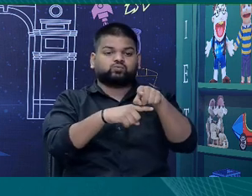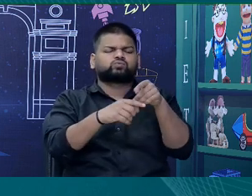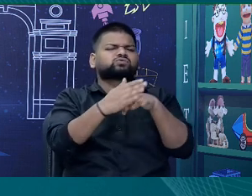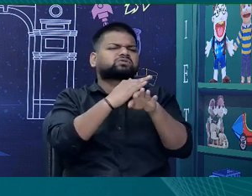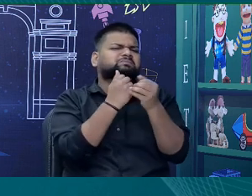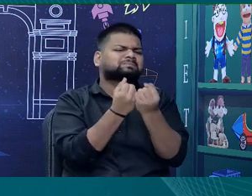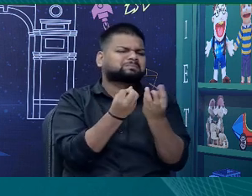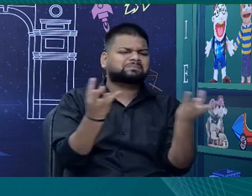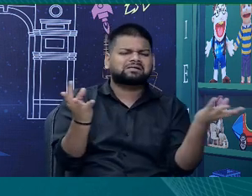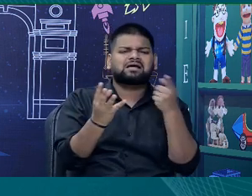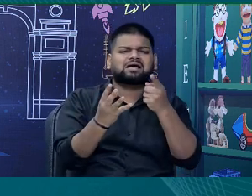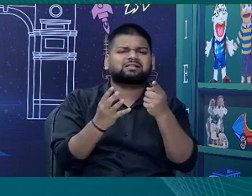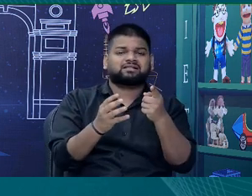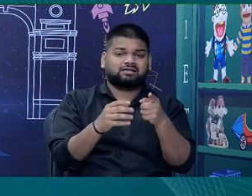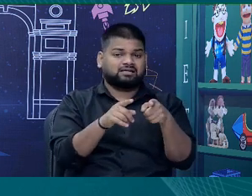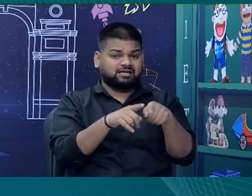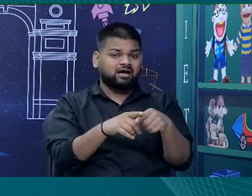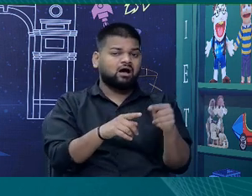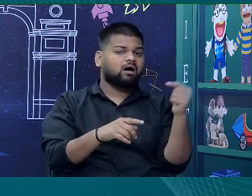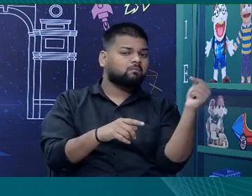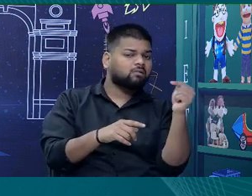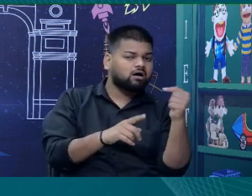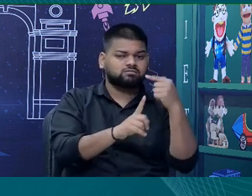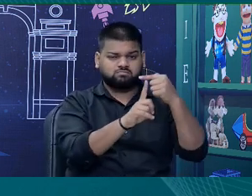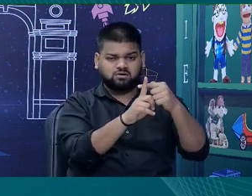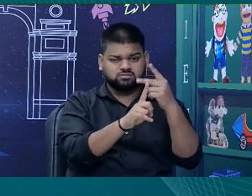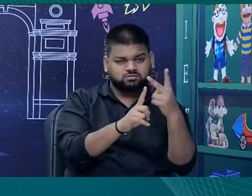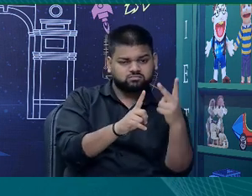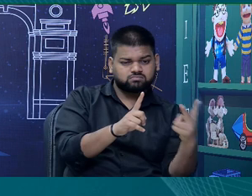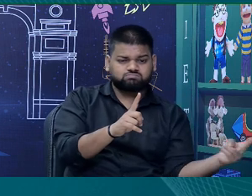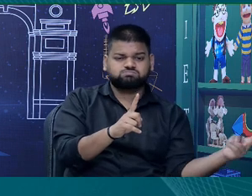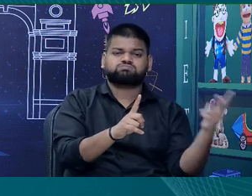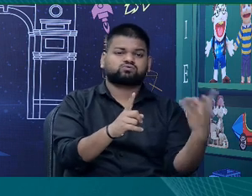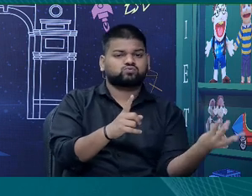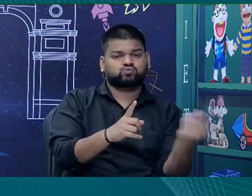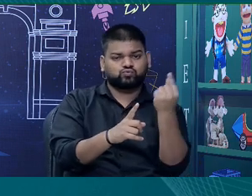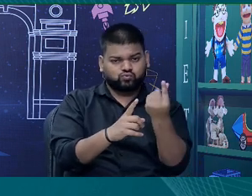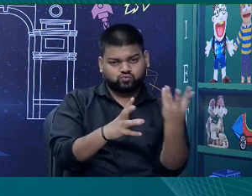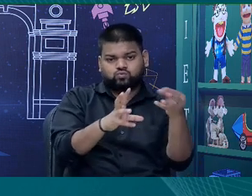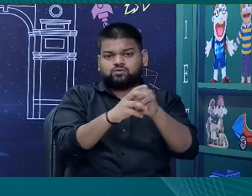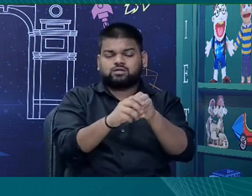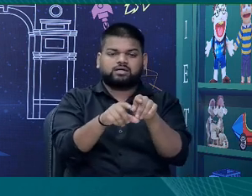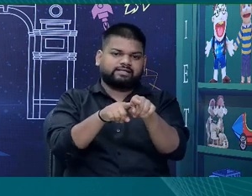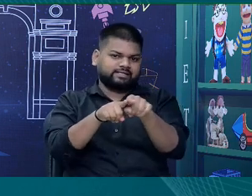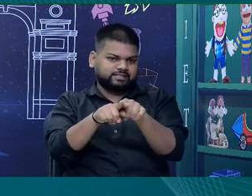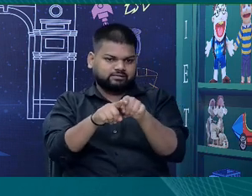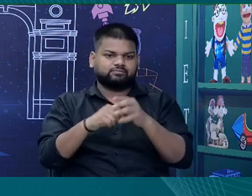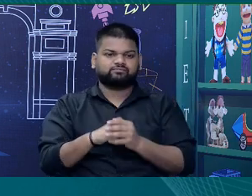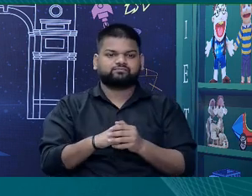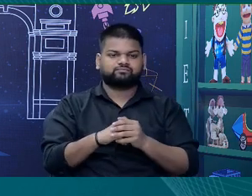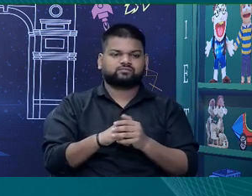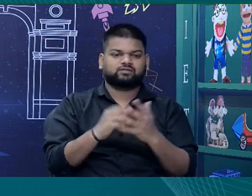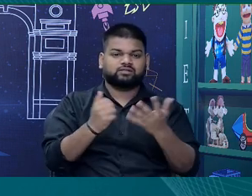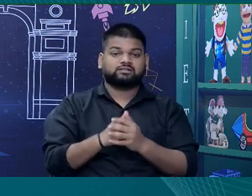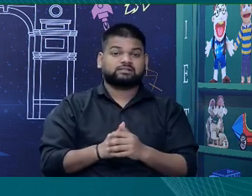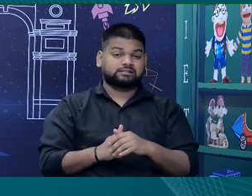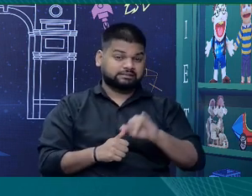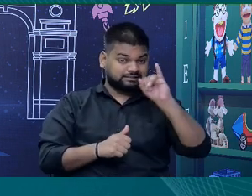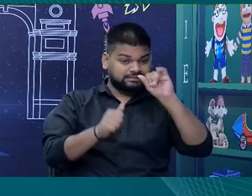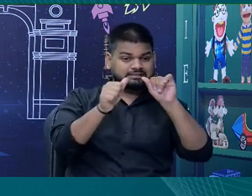वैरियेबल्स और कांस्टेंस पेपर फॉर्म करते हैं तो हमें अलजेब्राइक एक्सप्रेशंस मिलते हैं एग्जांपल से सेक्सी -